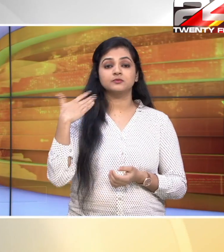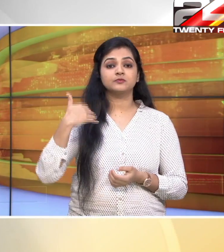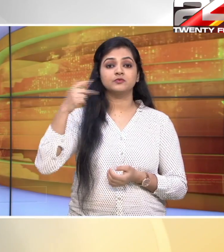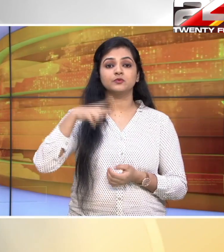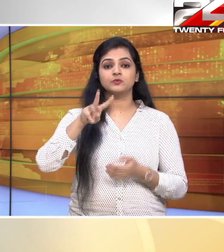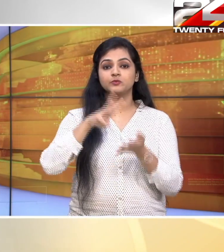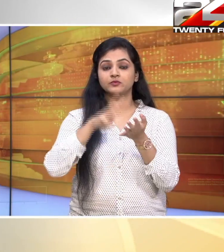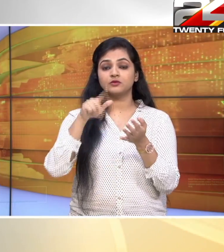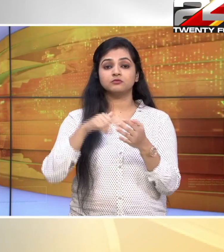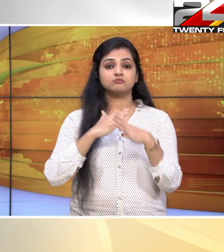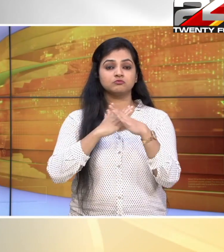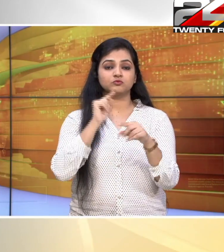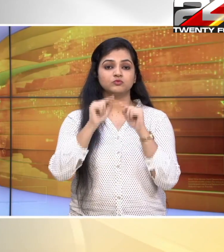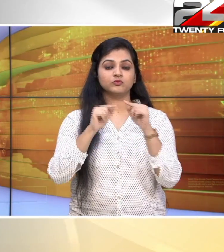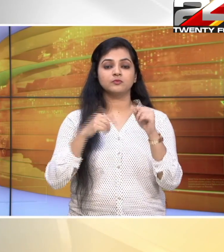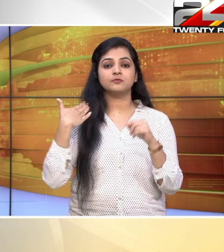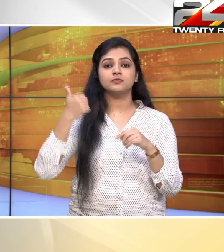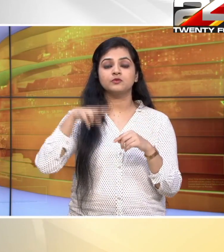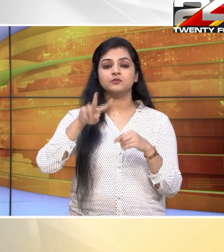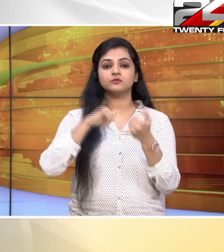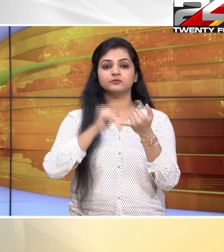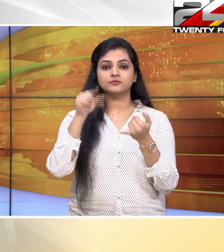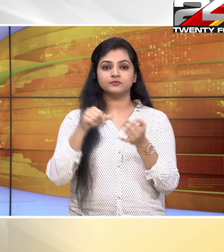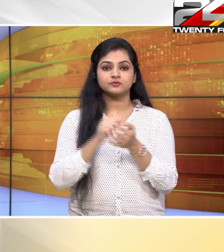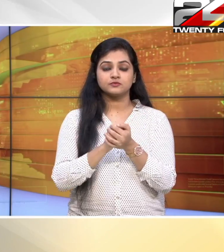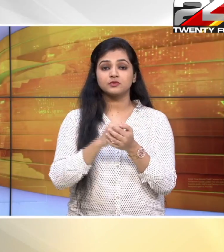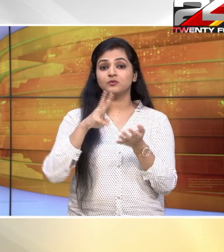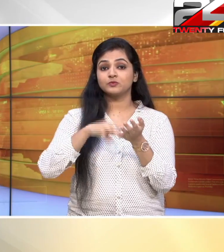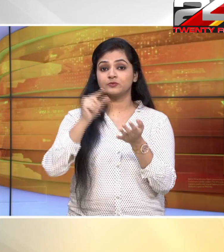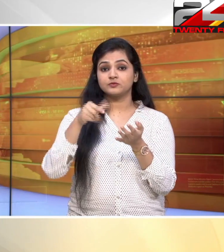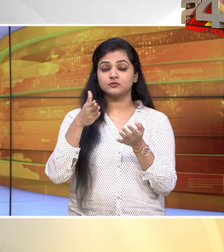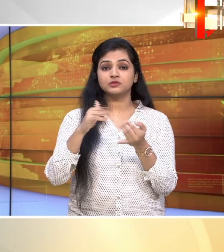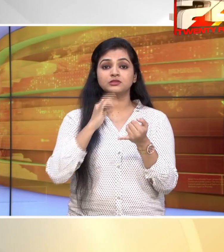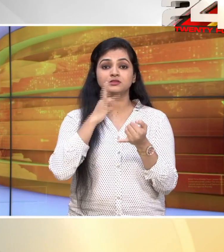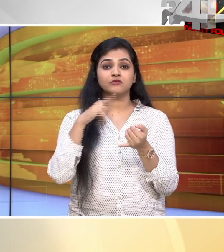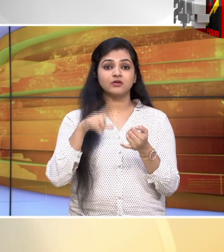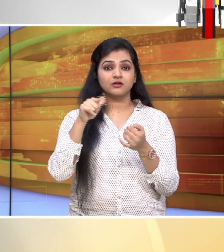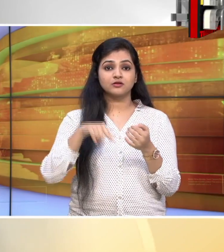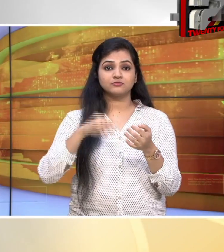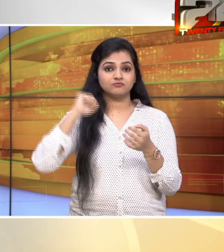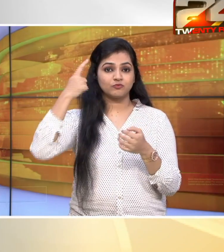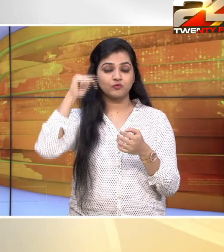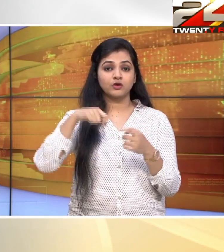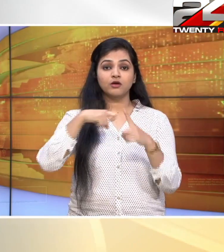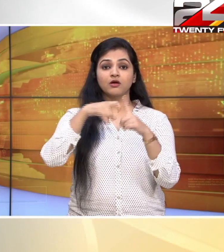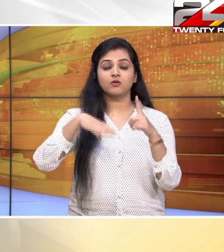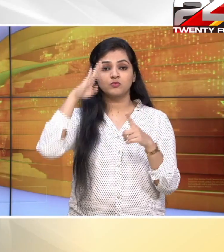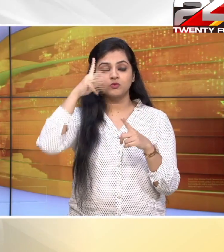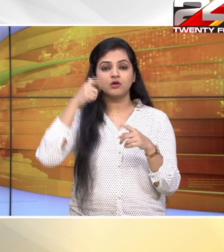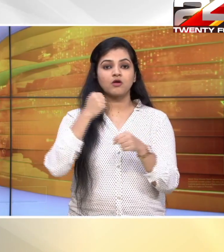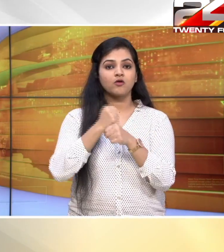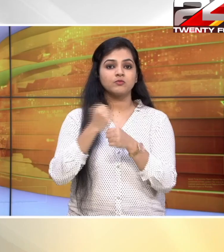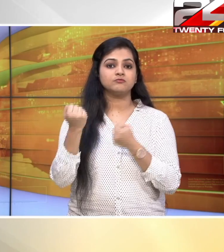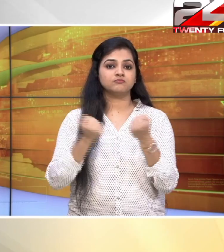കേന്ദ്രമന്ത്രി വി മുരളീധരനെതിരെ രൂക്ഷ വിമർശനവുമായി മന്ത്രി വി ശിവൻകുട്ടി. മുരളീധരൻ സിൽവർ ലൈൻ സമരത്തിനായി ഉപയോഗിക്കുന്നത് കേരള പോലീസിനെയും സർക്കാർ